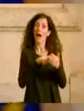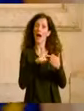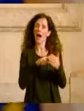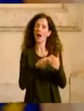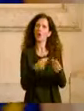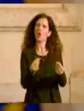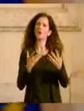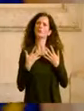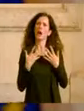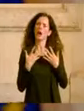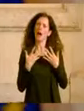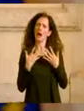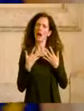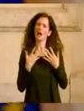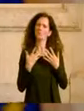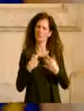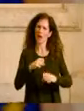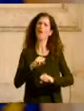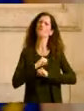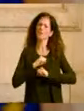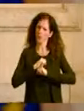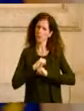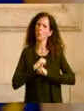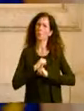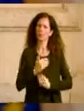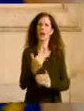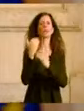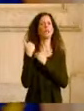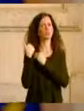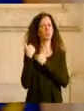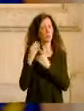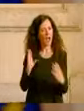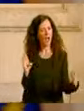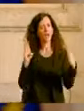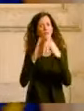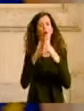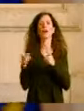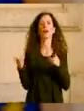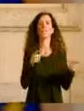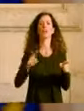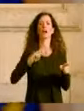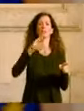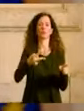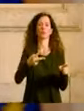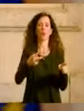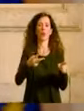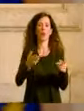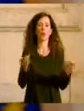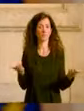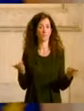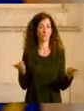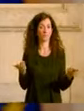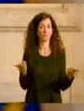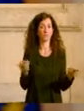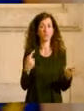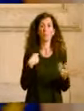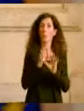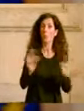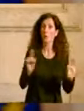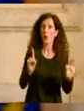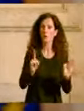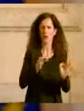di affrontare con fiducia, ma anche con responsabilità, questa fase 2. Altrimenti sarebbe stato